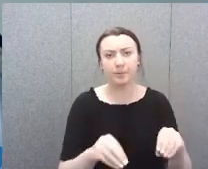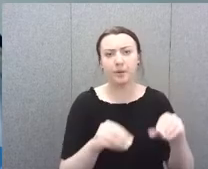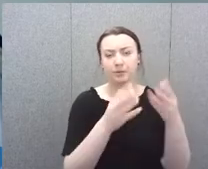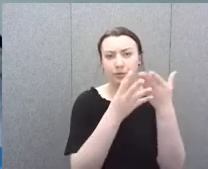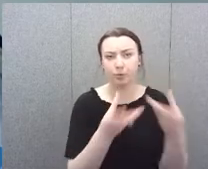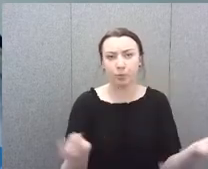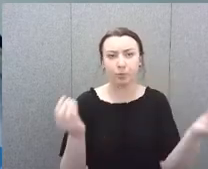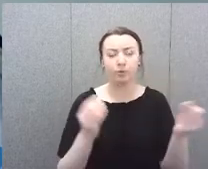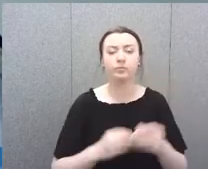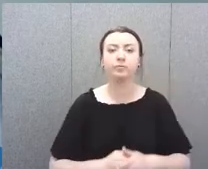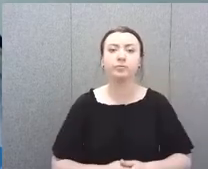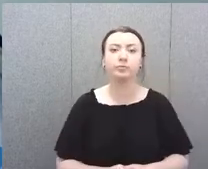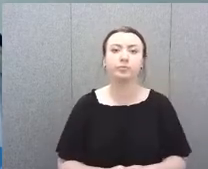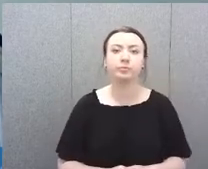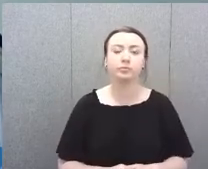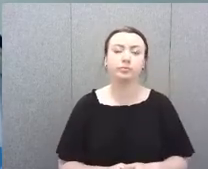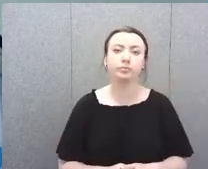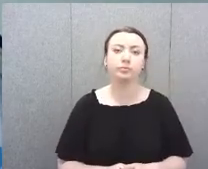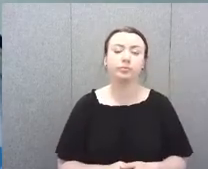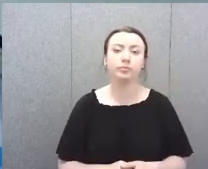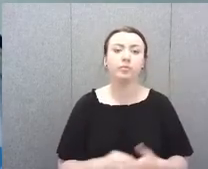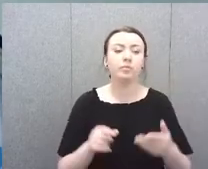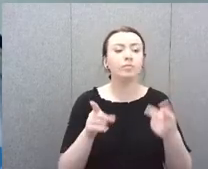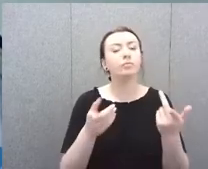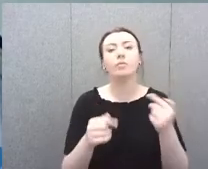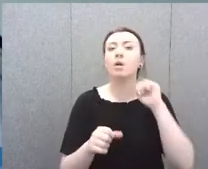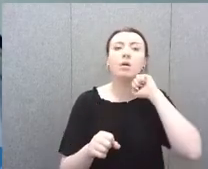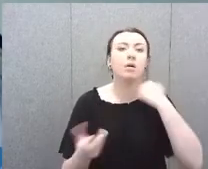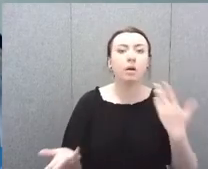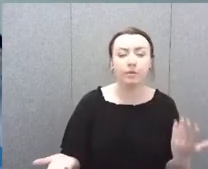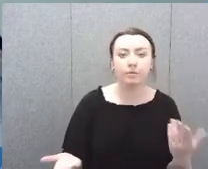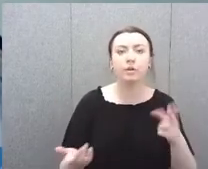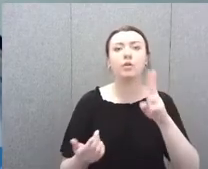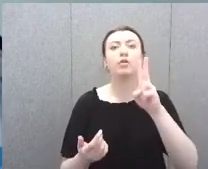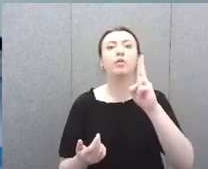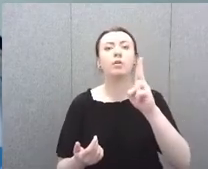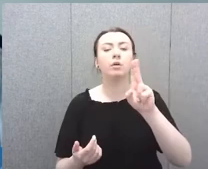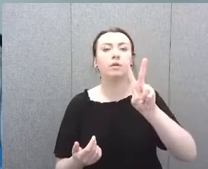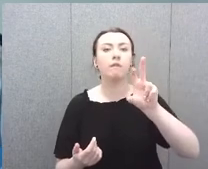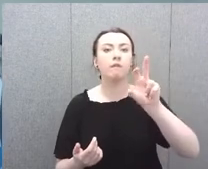также введение квот важно не только в политической